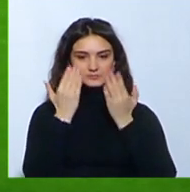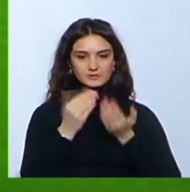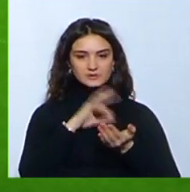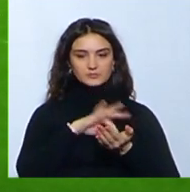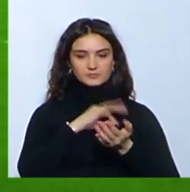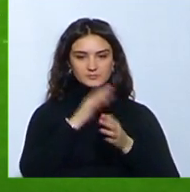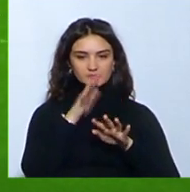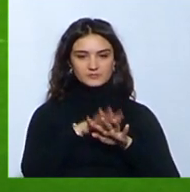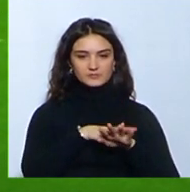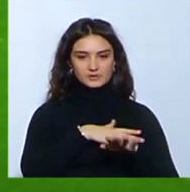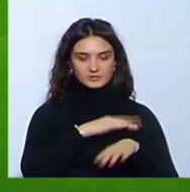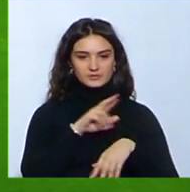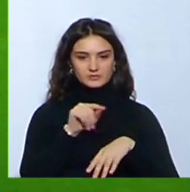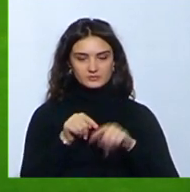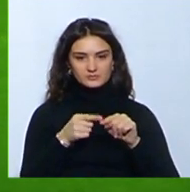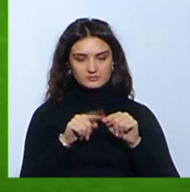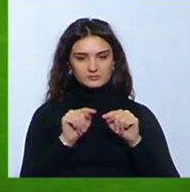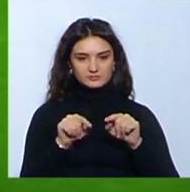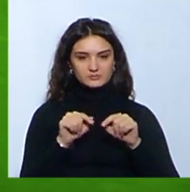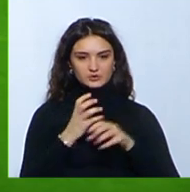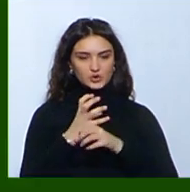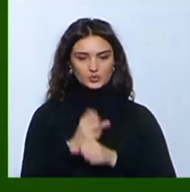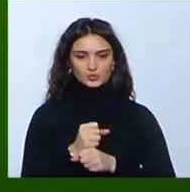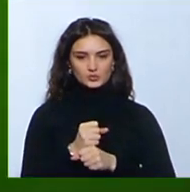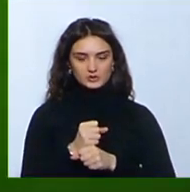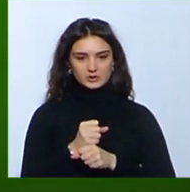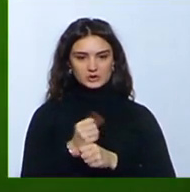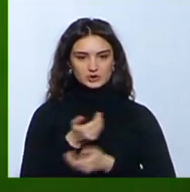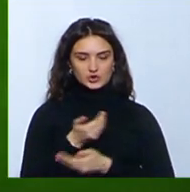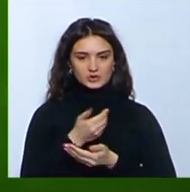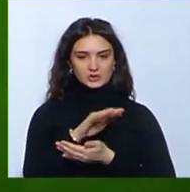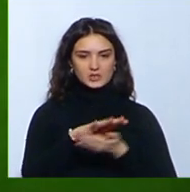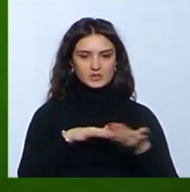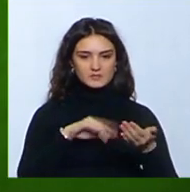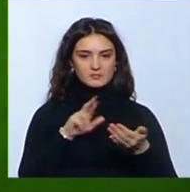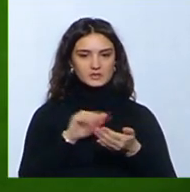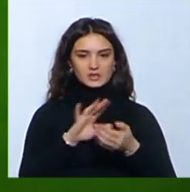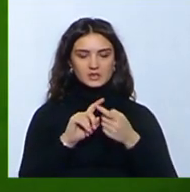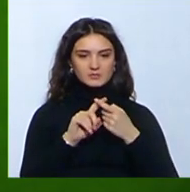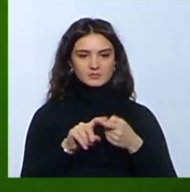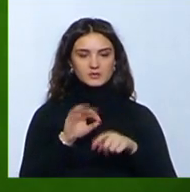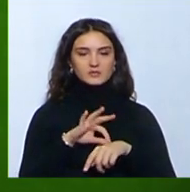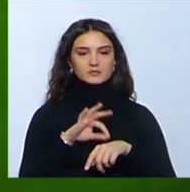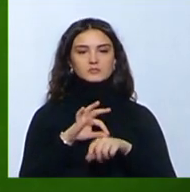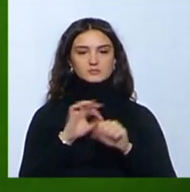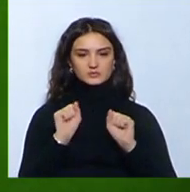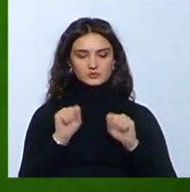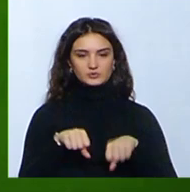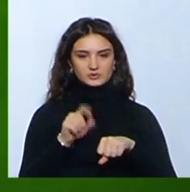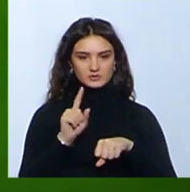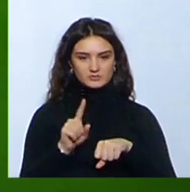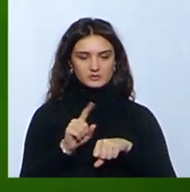გამოყენების ხანგრძლივობა და ვარგისიანობის ვადა შეზღუდულია. სიცოცხლის გახანგრძლივება და არაგადამდებ დაავადებათა თავიდან